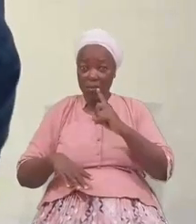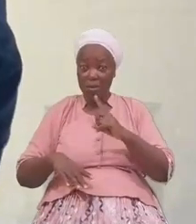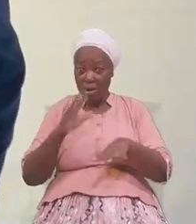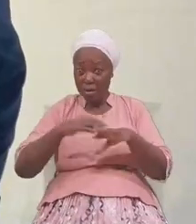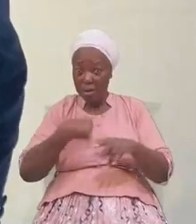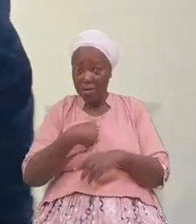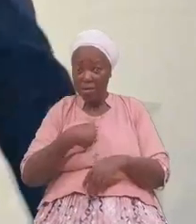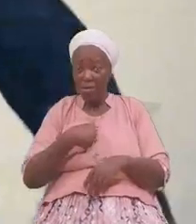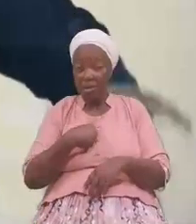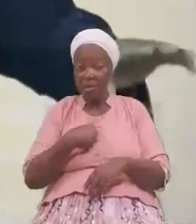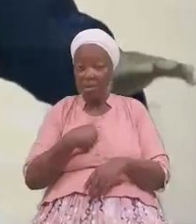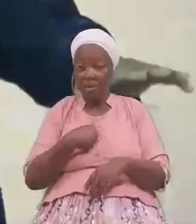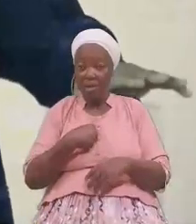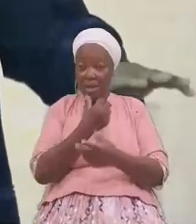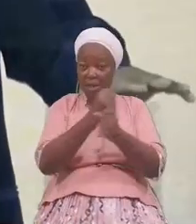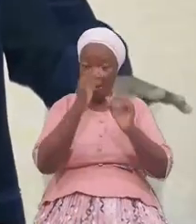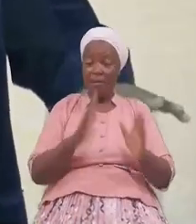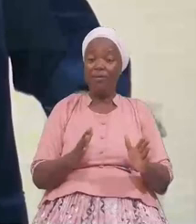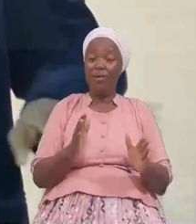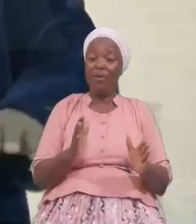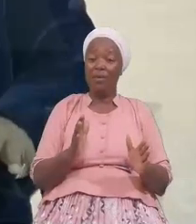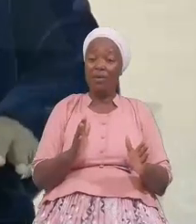le Sauveur m'appelle,